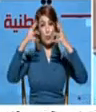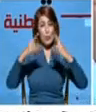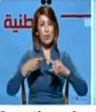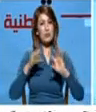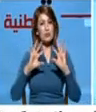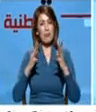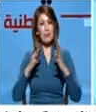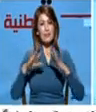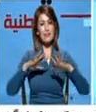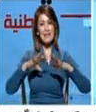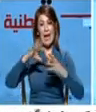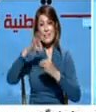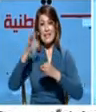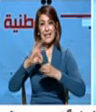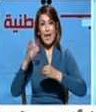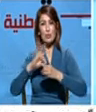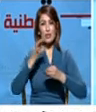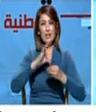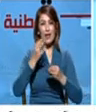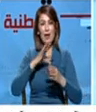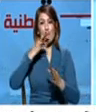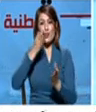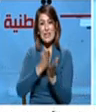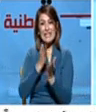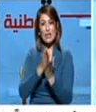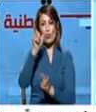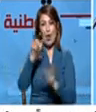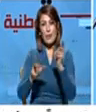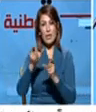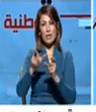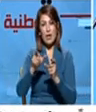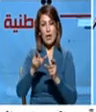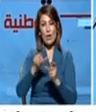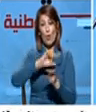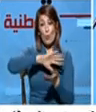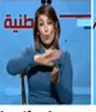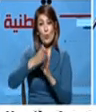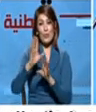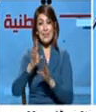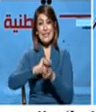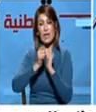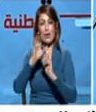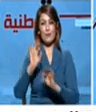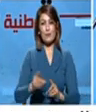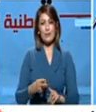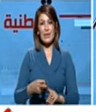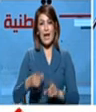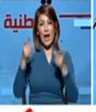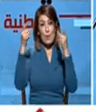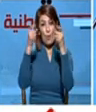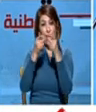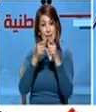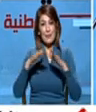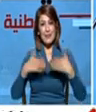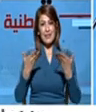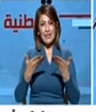الاختيار معناها او بشان سبق وان بالنسبه للمؤسسه احب ان اذكر انه الاجراء هذا رافقتها في